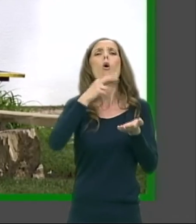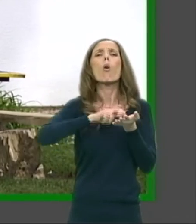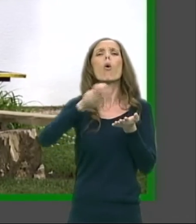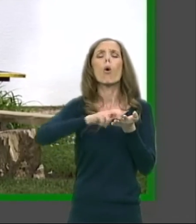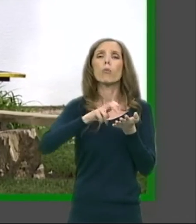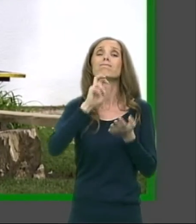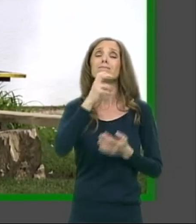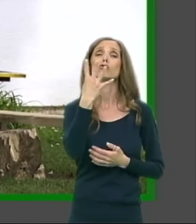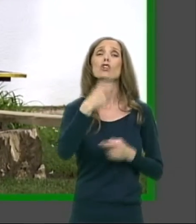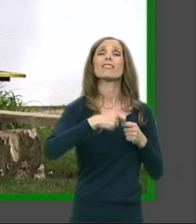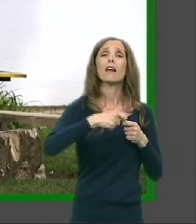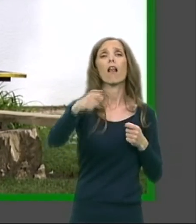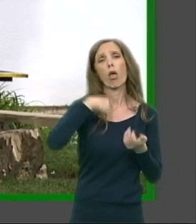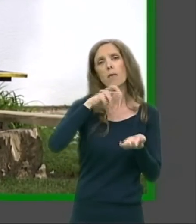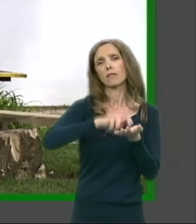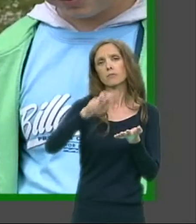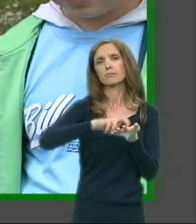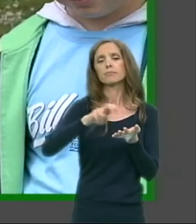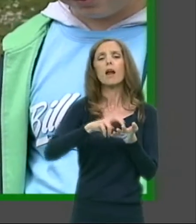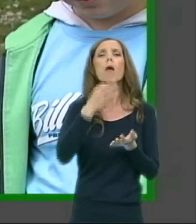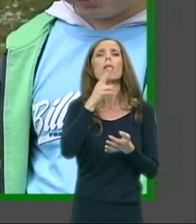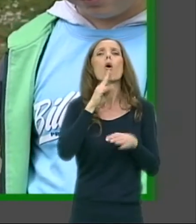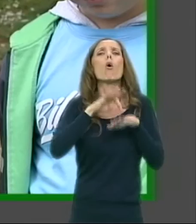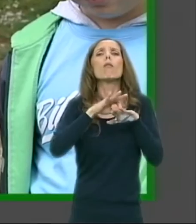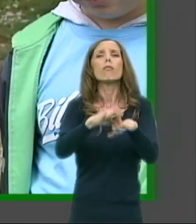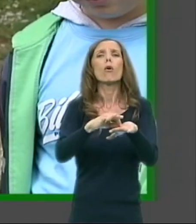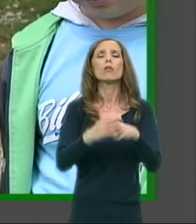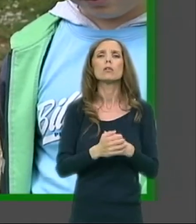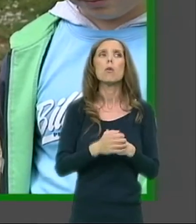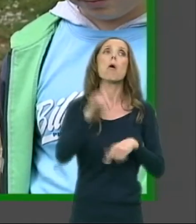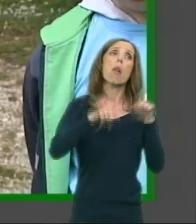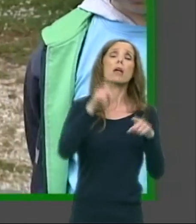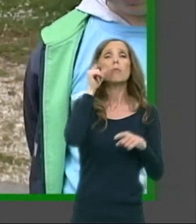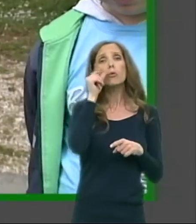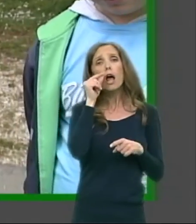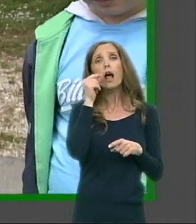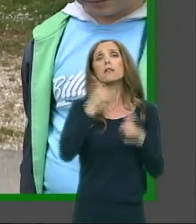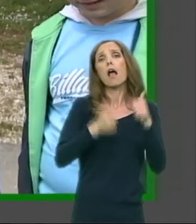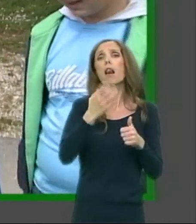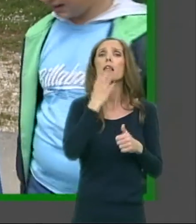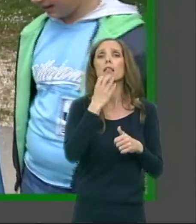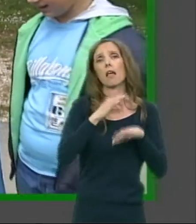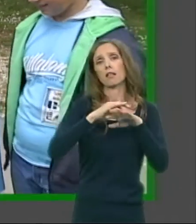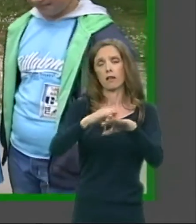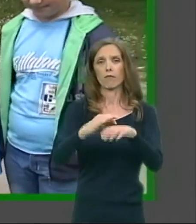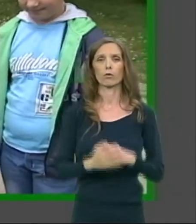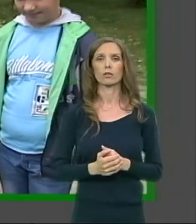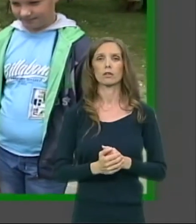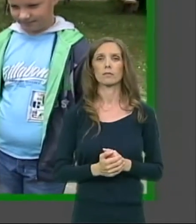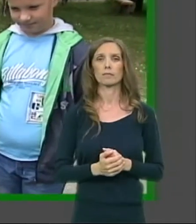I ko vas vodi? Poleka tata i deda. Je li dug put od škole do